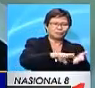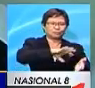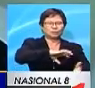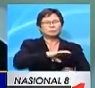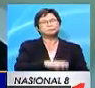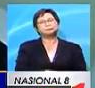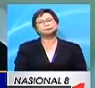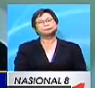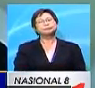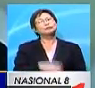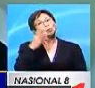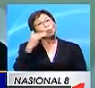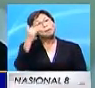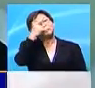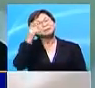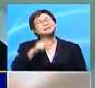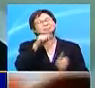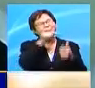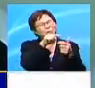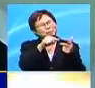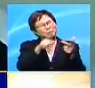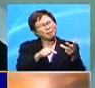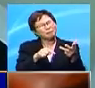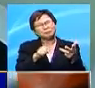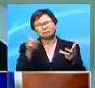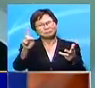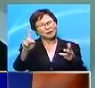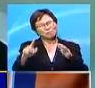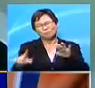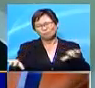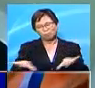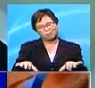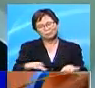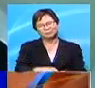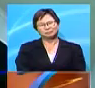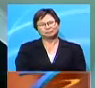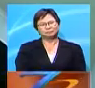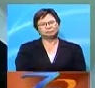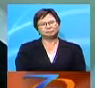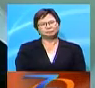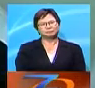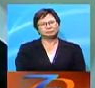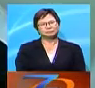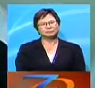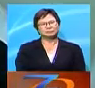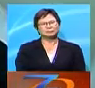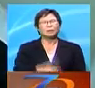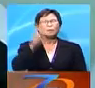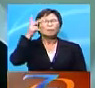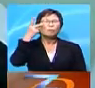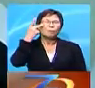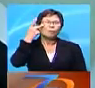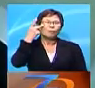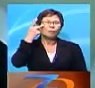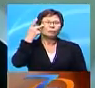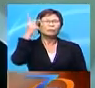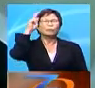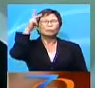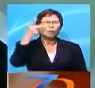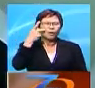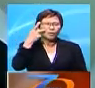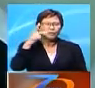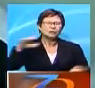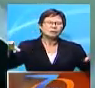ya kerana perkar-perkara seumpama ini sepatutnya tidak dibuatlah ya berpolitik secara secara Gentleman